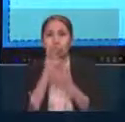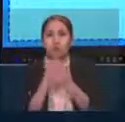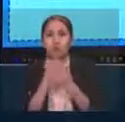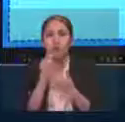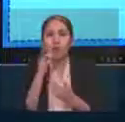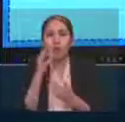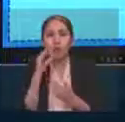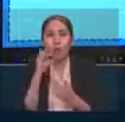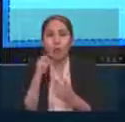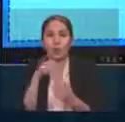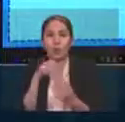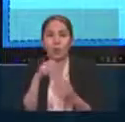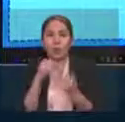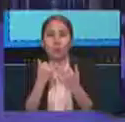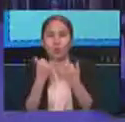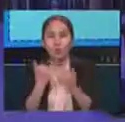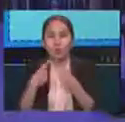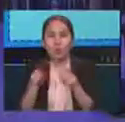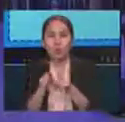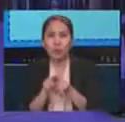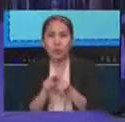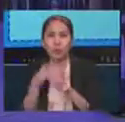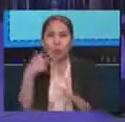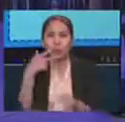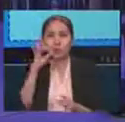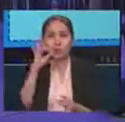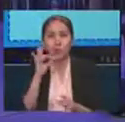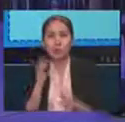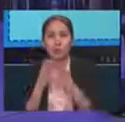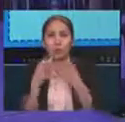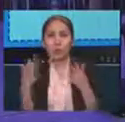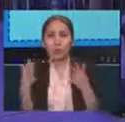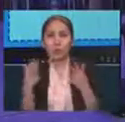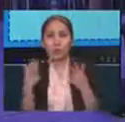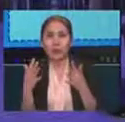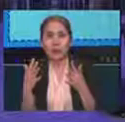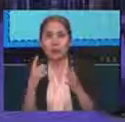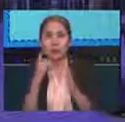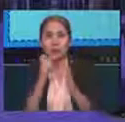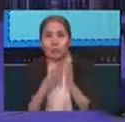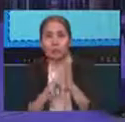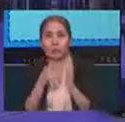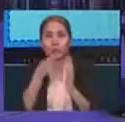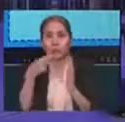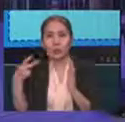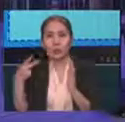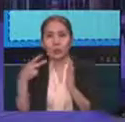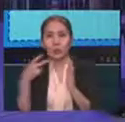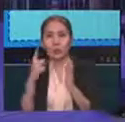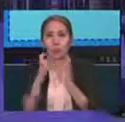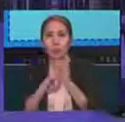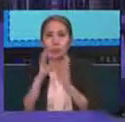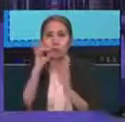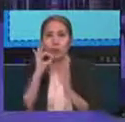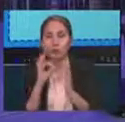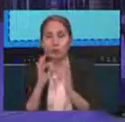o'tgan formulamizni qo'llasak, demak, 30 gradus ko'paytirilgan π taqsim 180